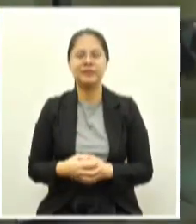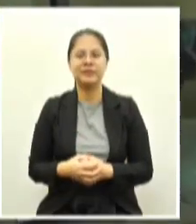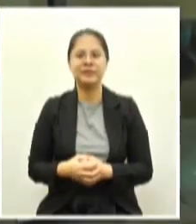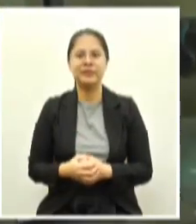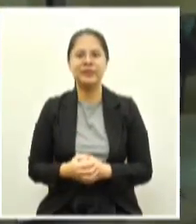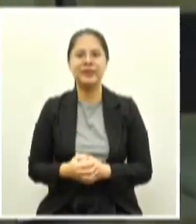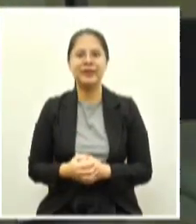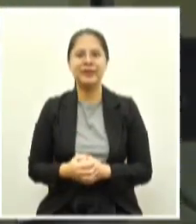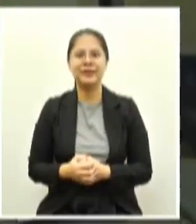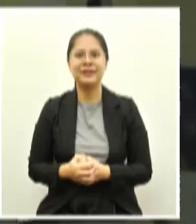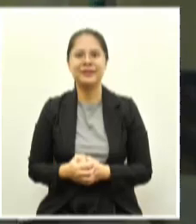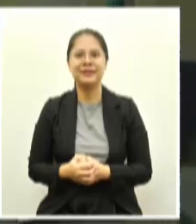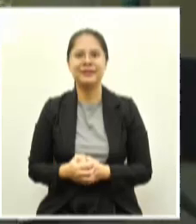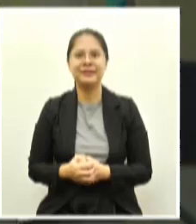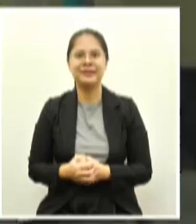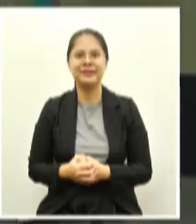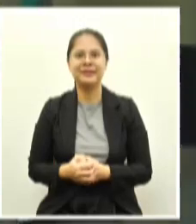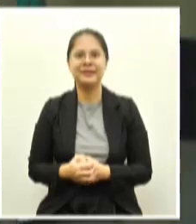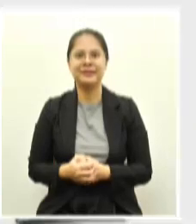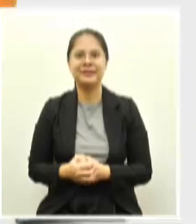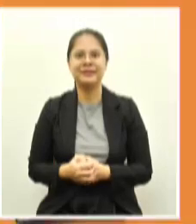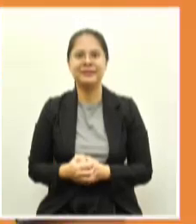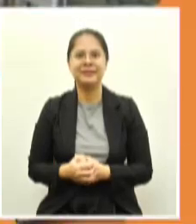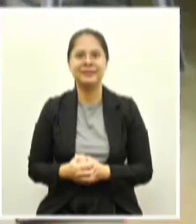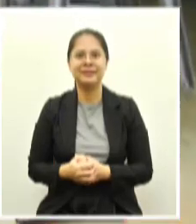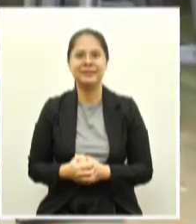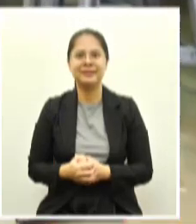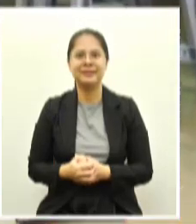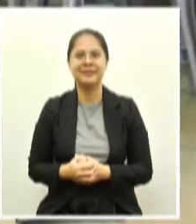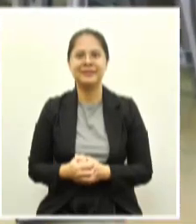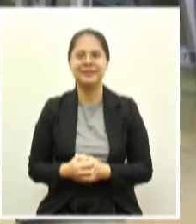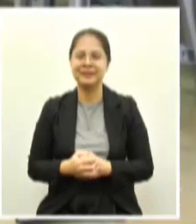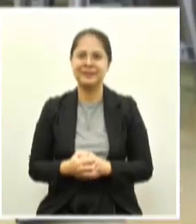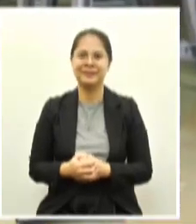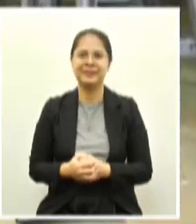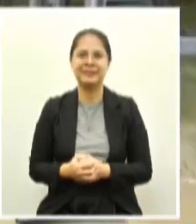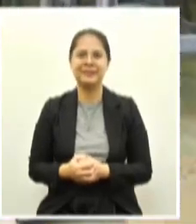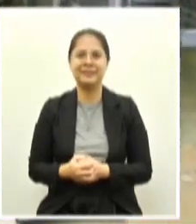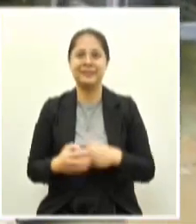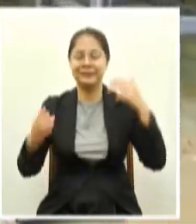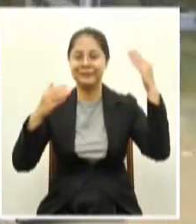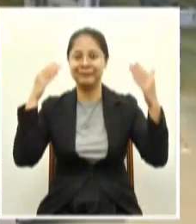ก่อตาได้ก่อตาได้ก่อตาก็คือให้นักเรียนทำกิจกรรมก็